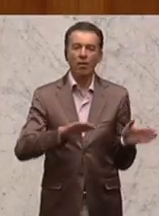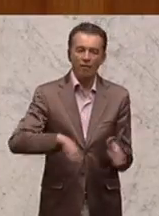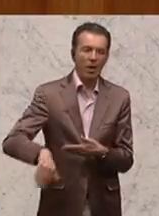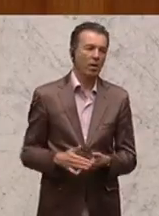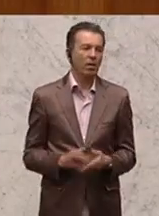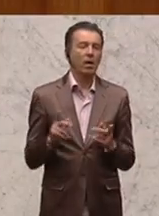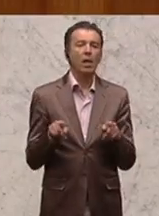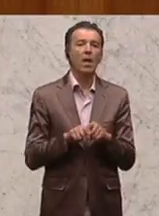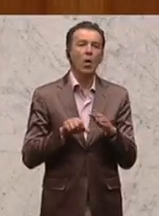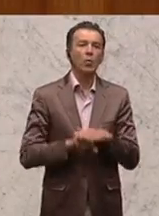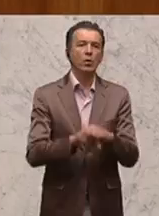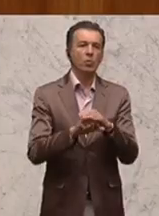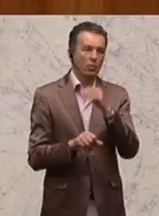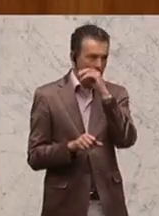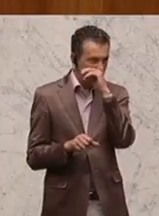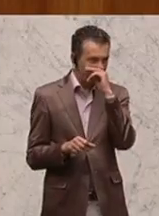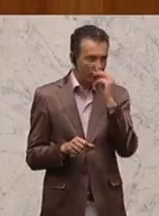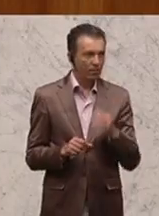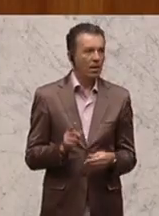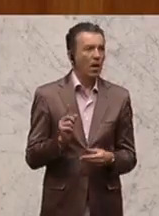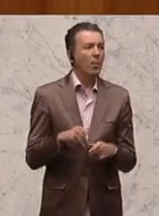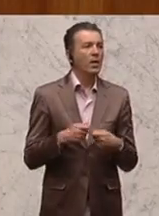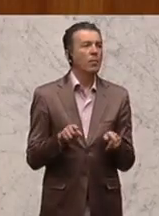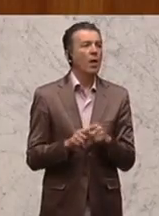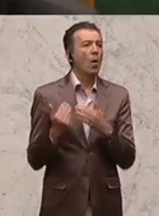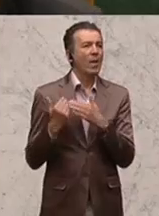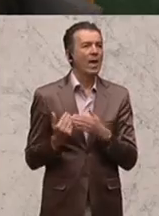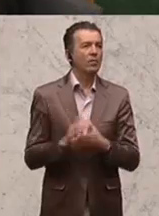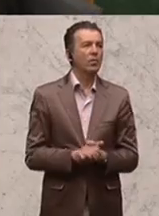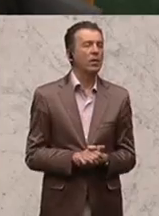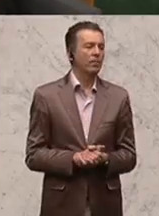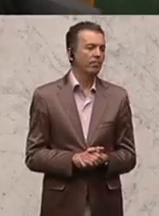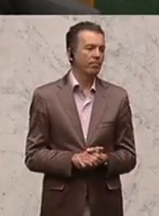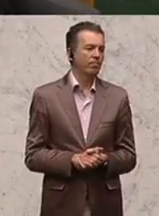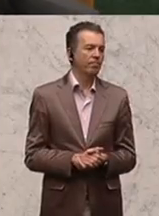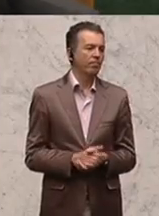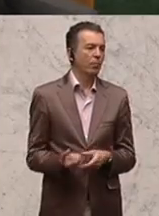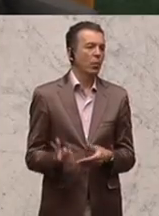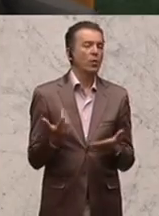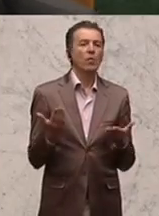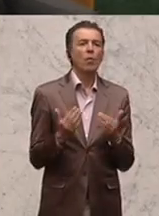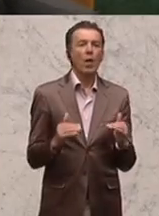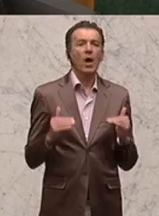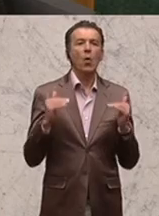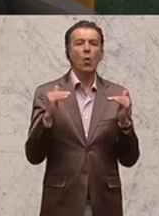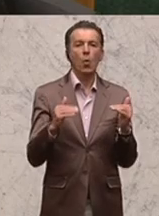man dementsprechend unterstützen. Aber natürlich gibt es auch Belastungen. Belastungen gibt es hier vor allem bei der